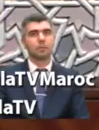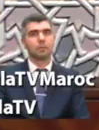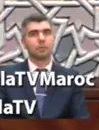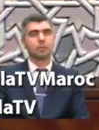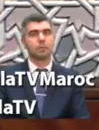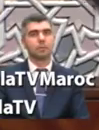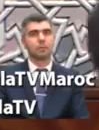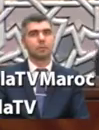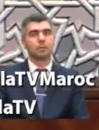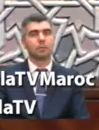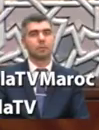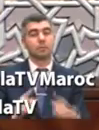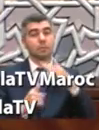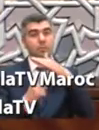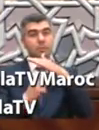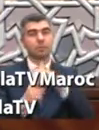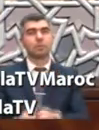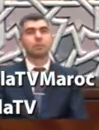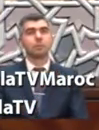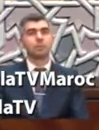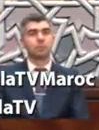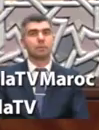واخا تفضل سيد النائب